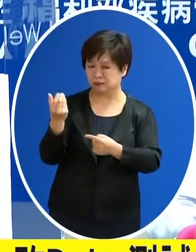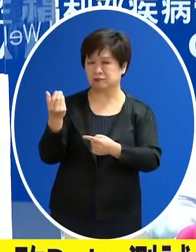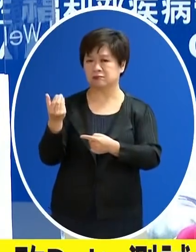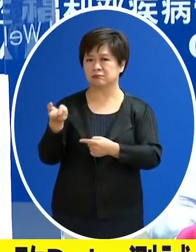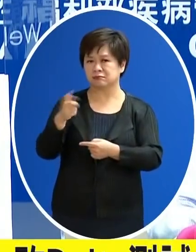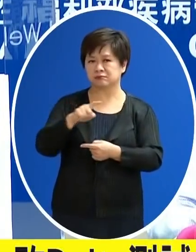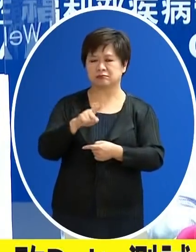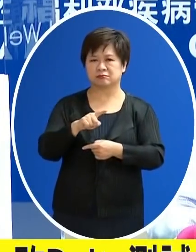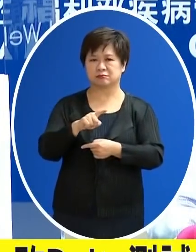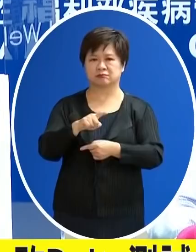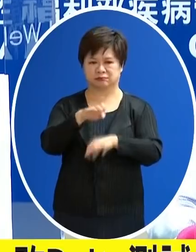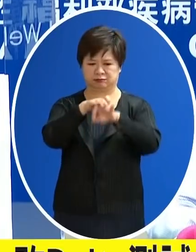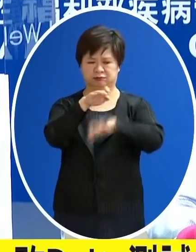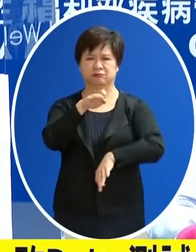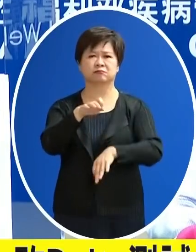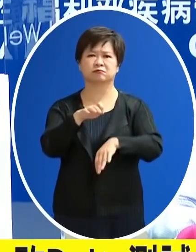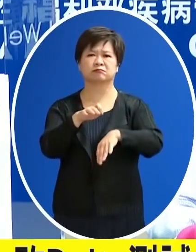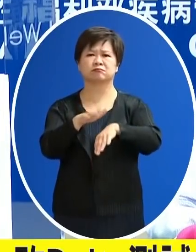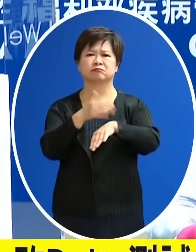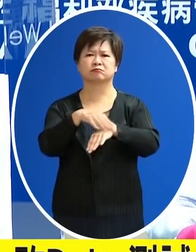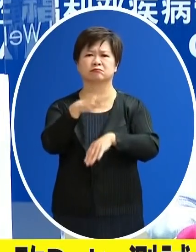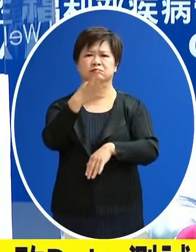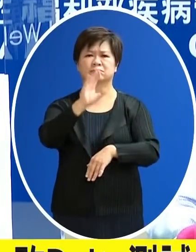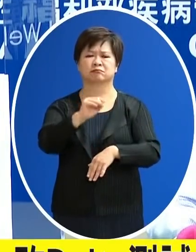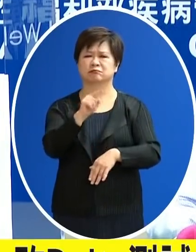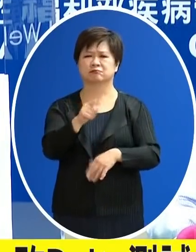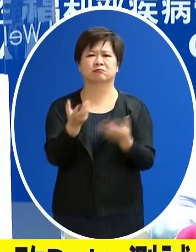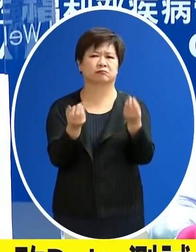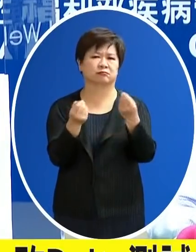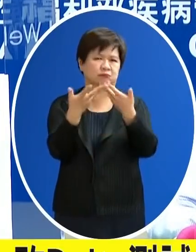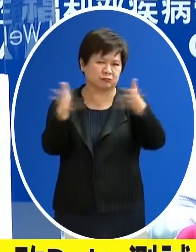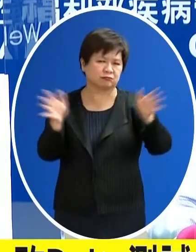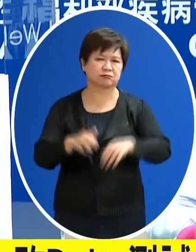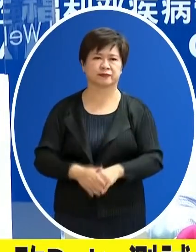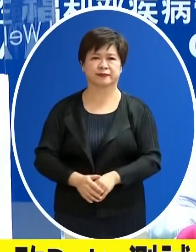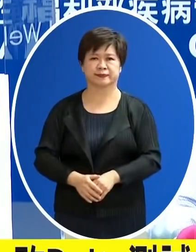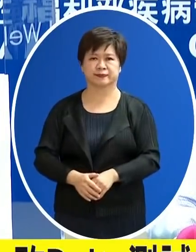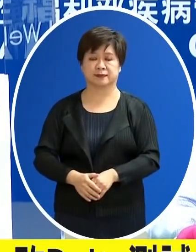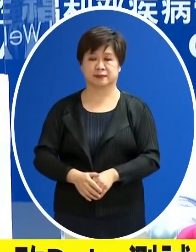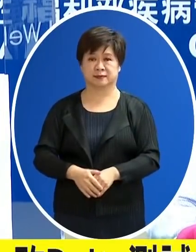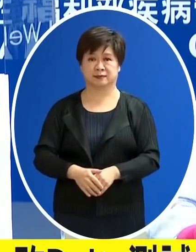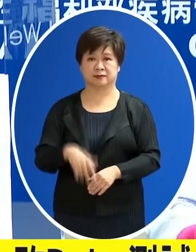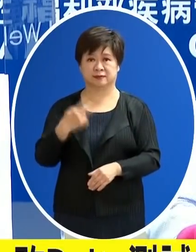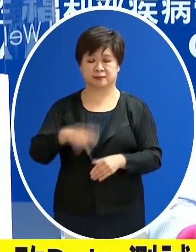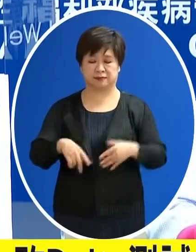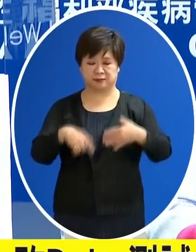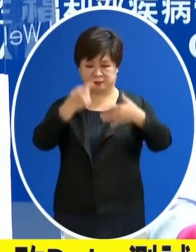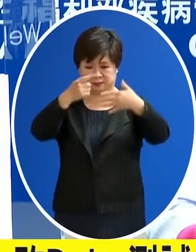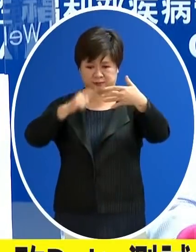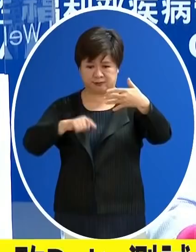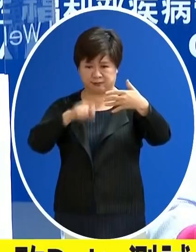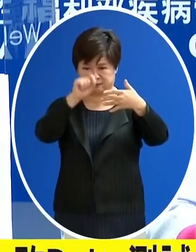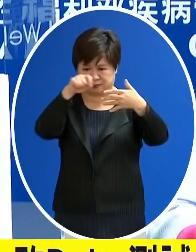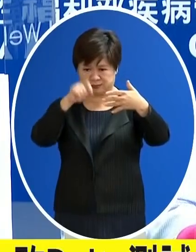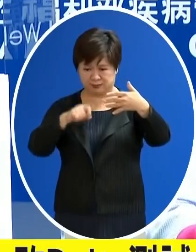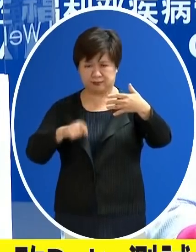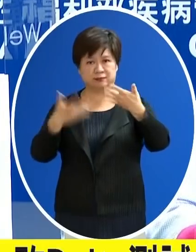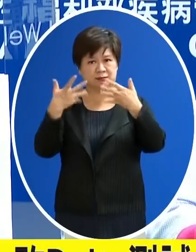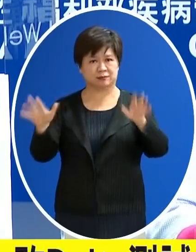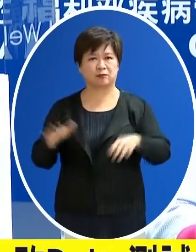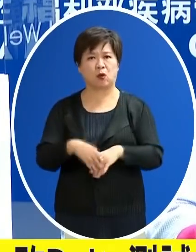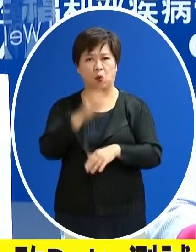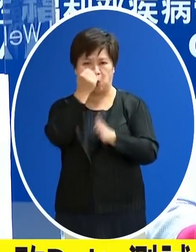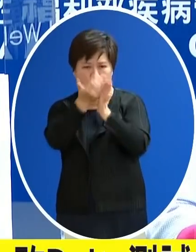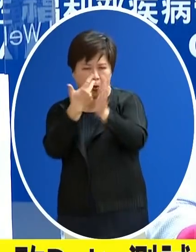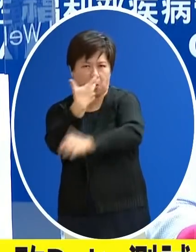个是没有那么多的人，好，那第二个当然就是说，其实多一点选择，那及早能够达到，好，那